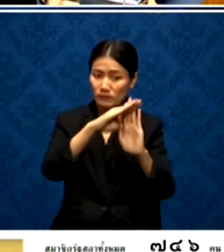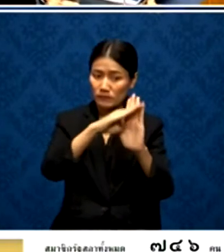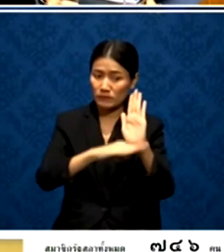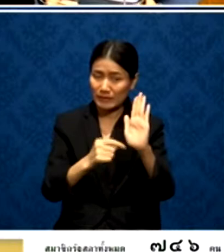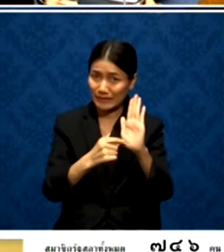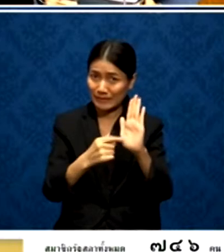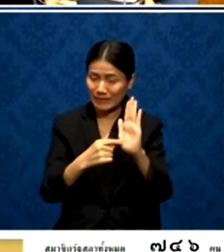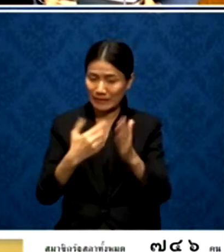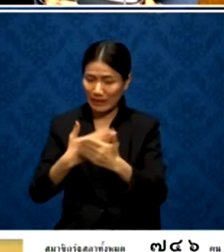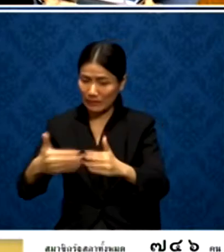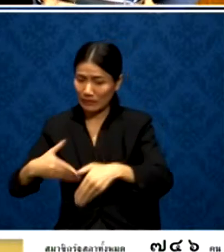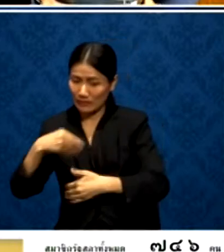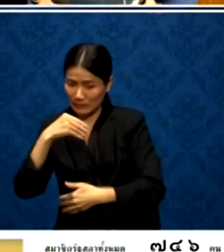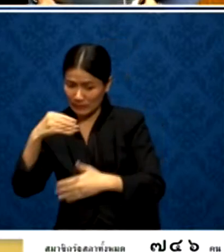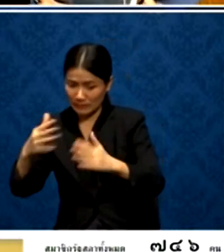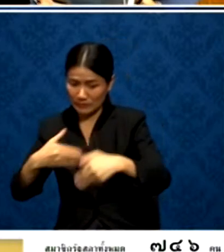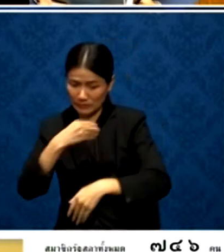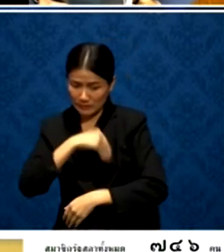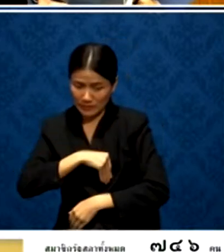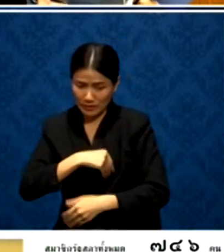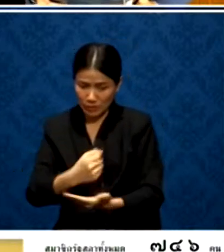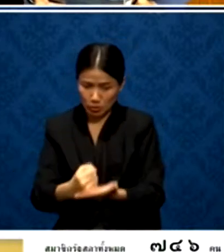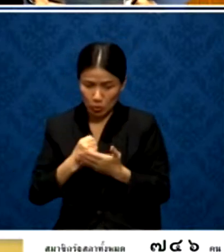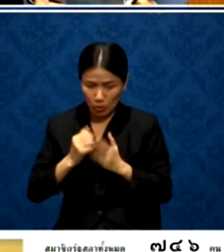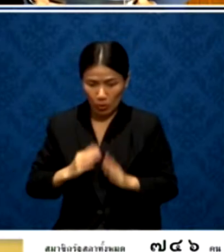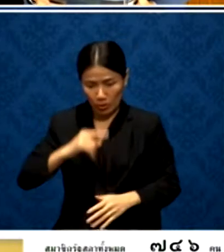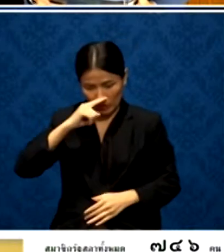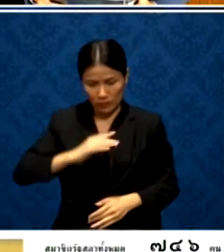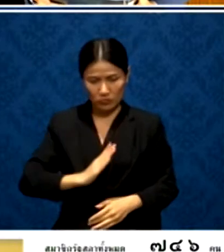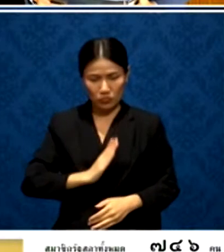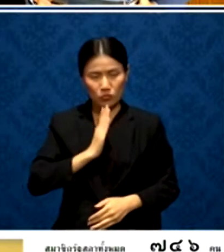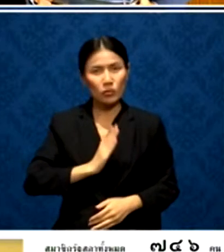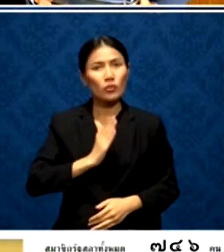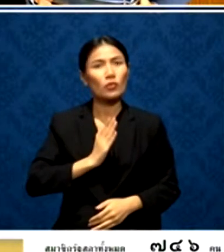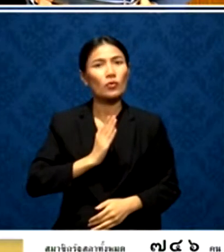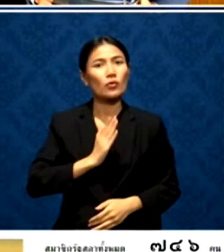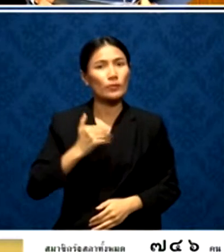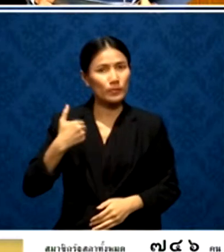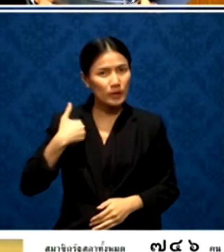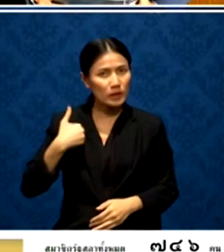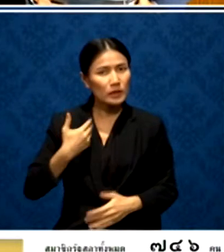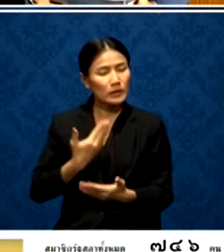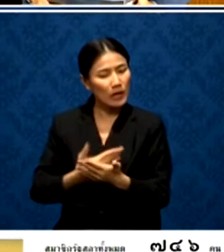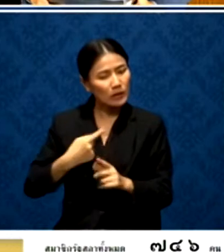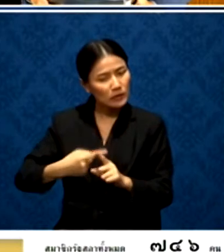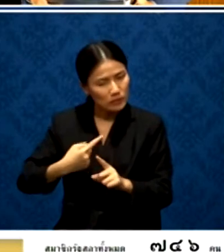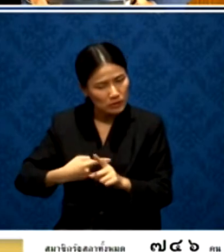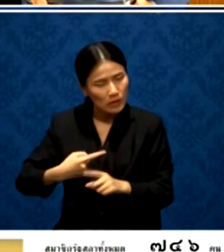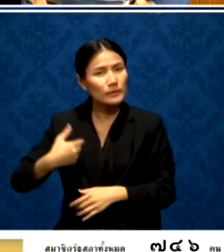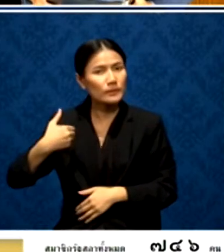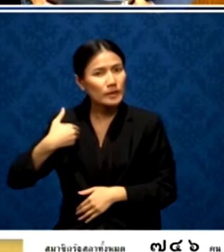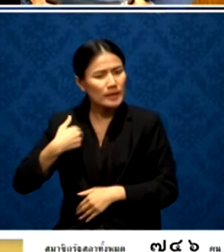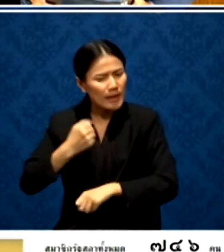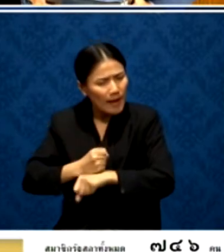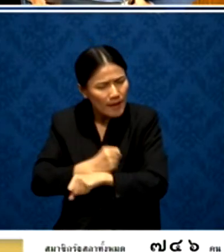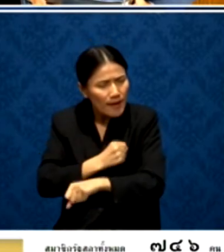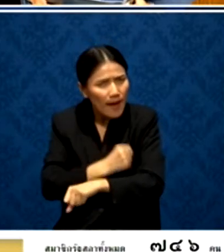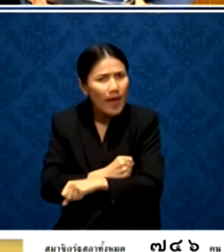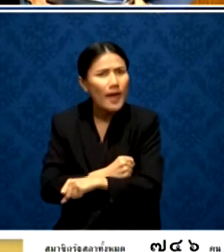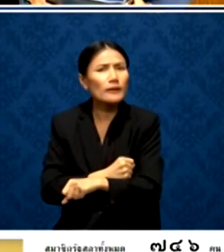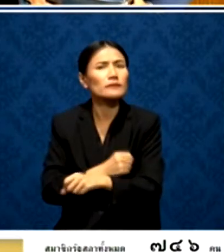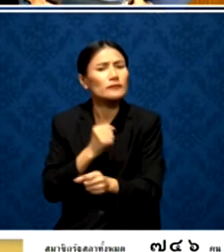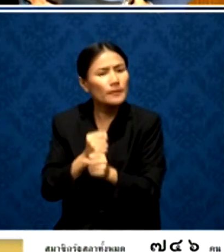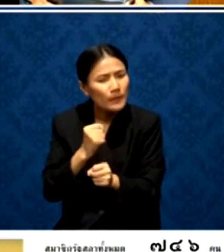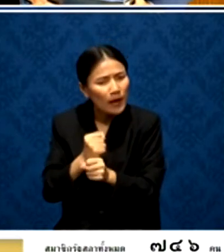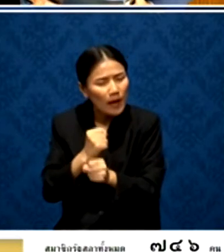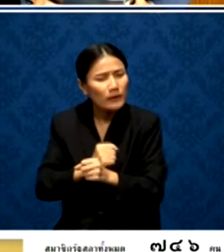ำคัญในการสร้างชีวิตของคนไทยให้มีเกียรติมีเงินเดือนและค่าแรงขั้นต่ำที่เป็นธรรมสอดคล้องและเพียง